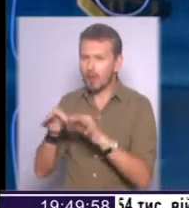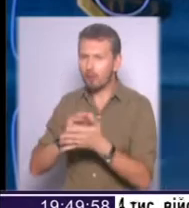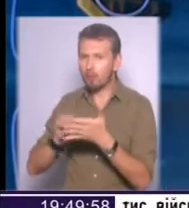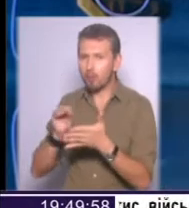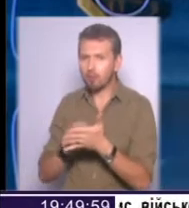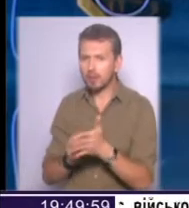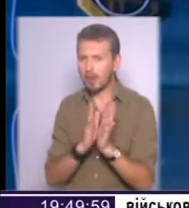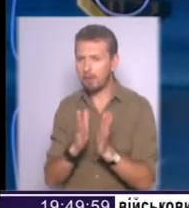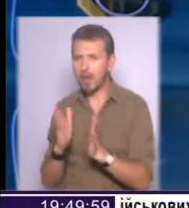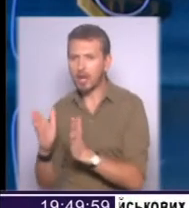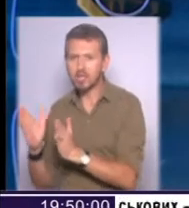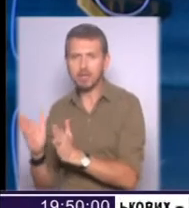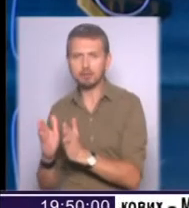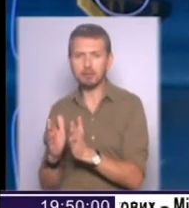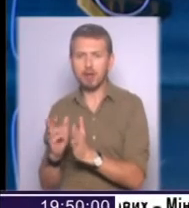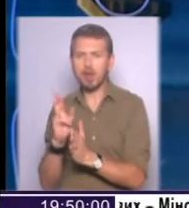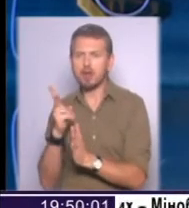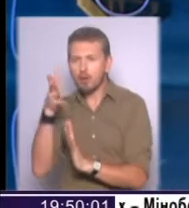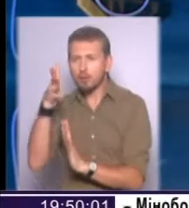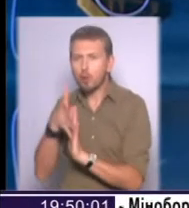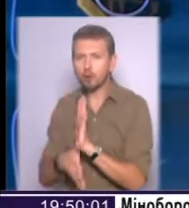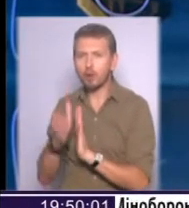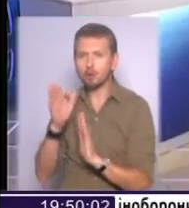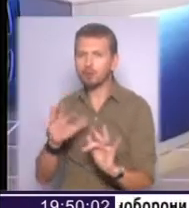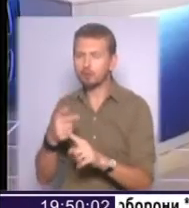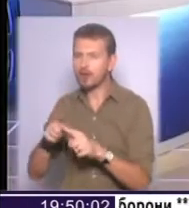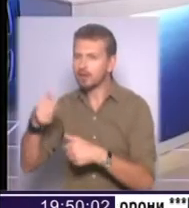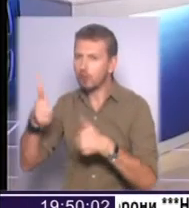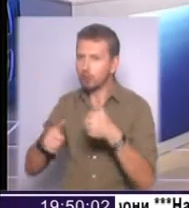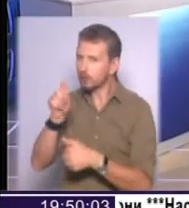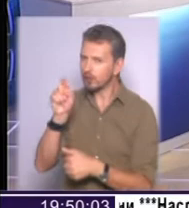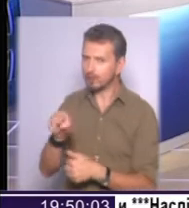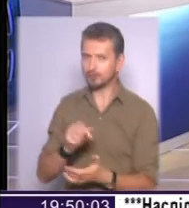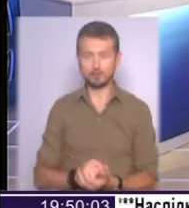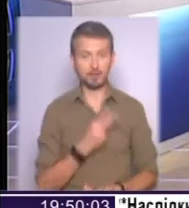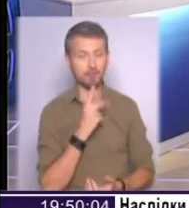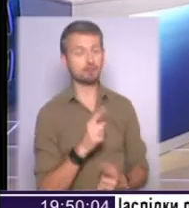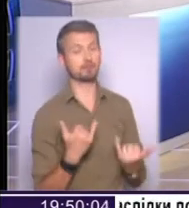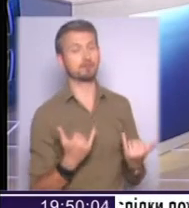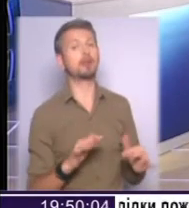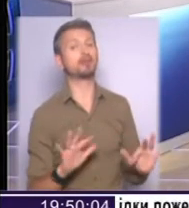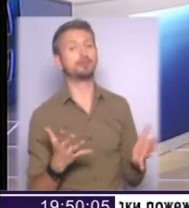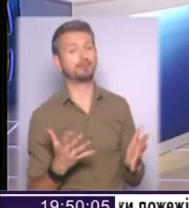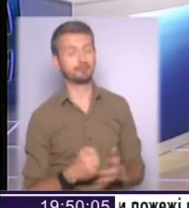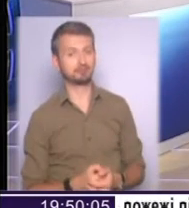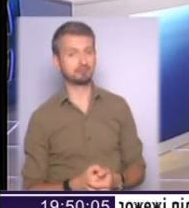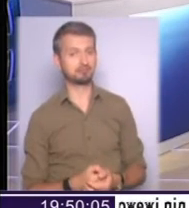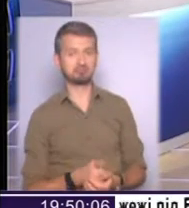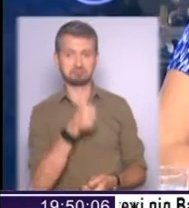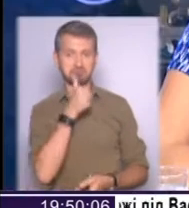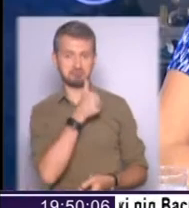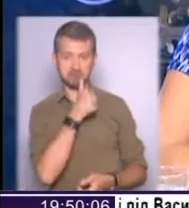наскільки прозоро будуть відбуватися ці конкурси? Дивіться, що відбувається зараз. Теж ні для кого не